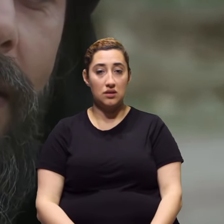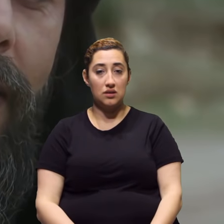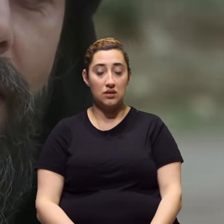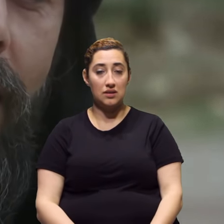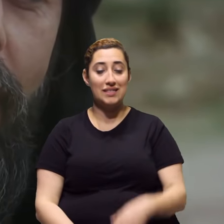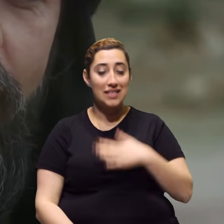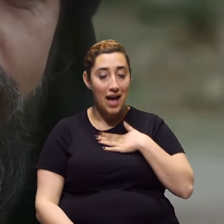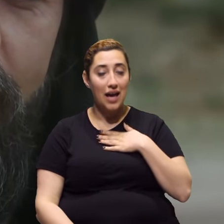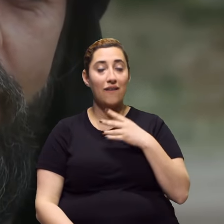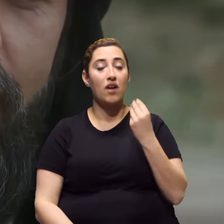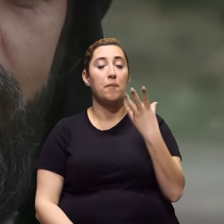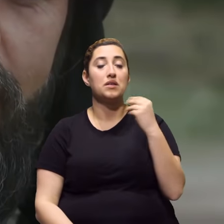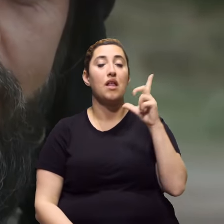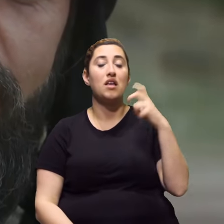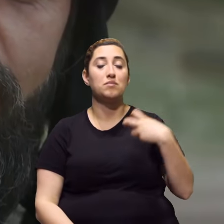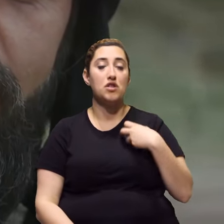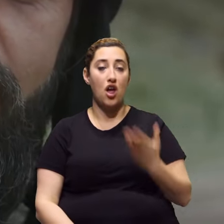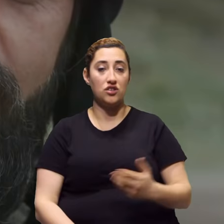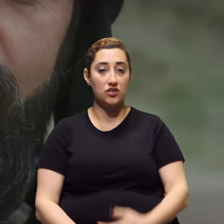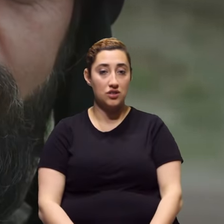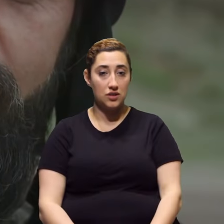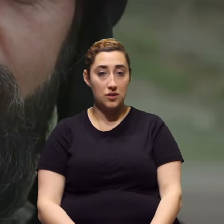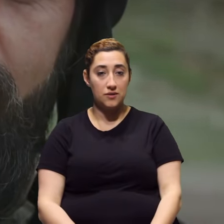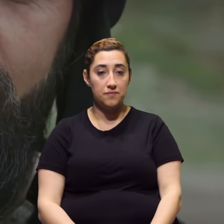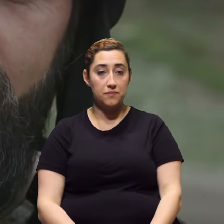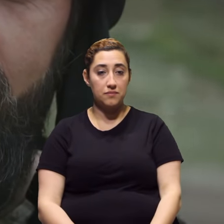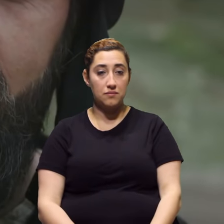Hürmetli nesnedir aşk.